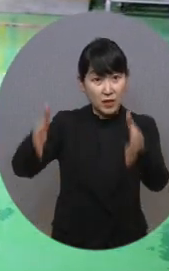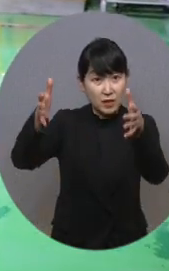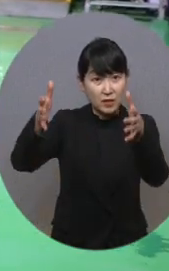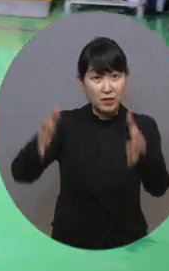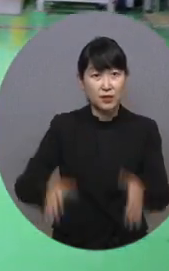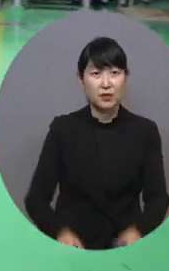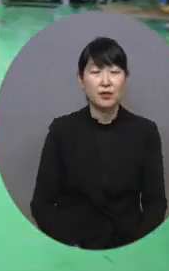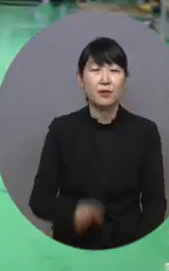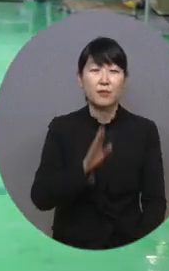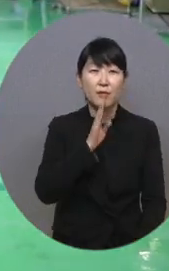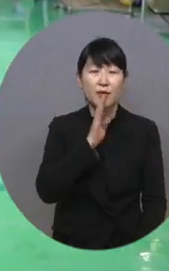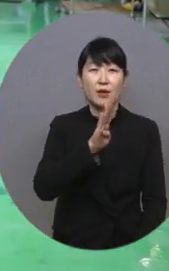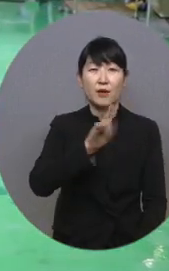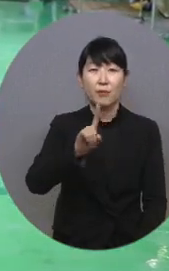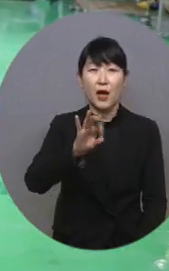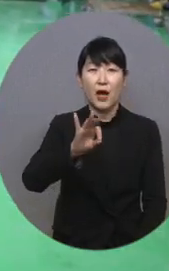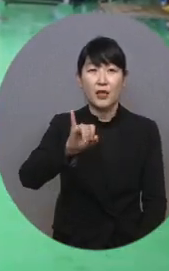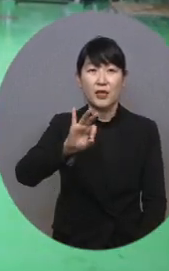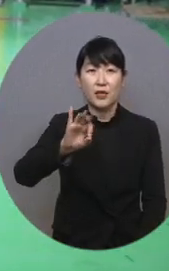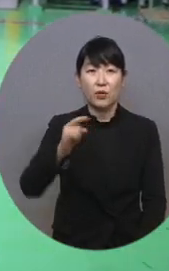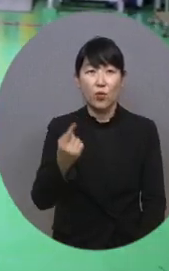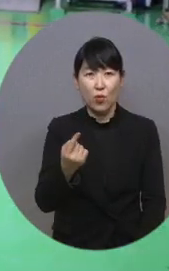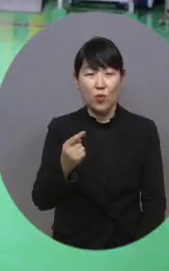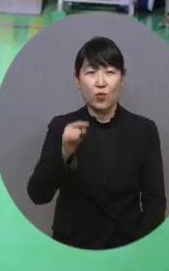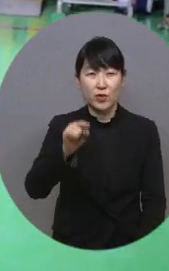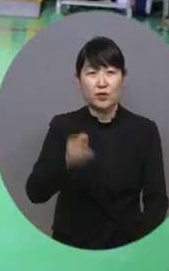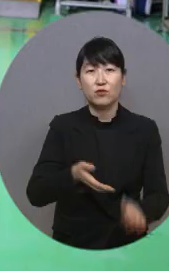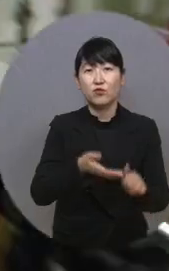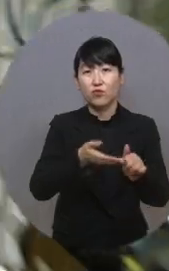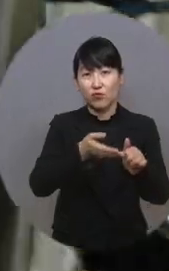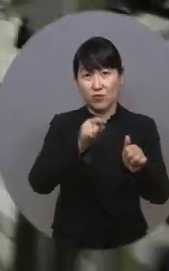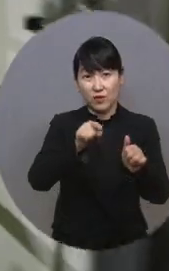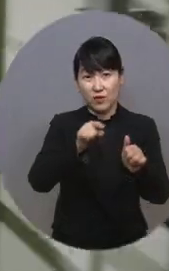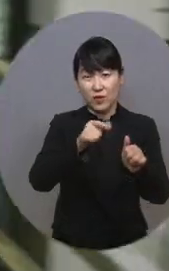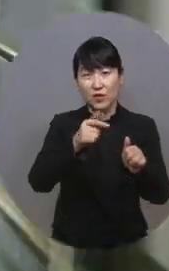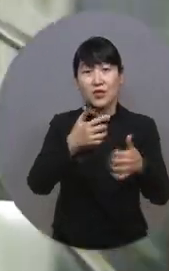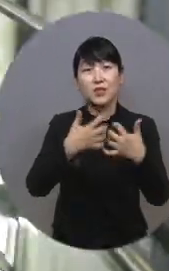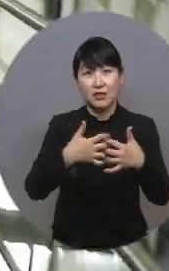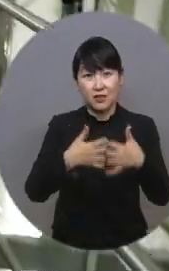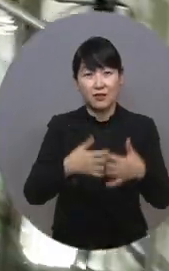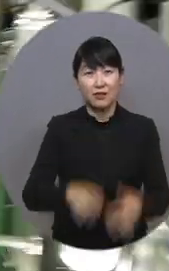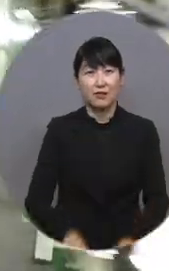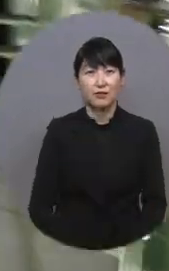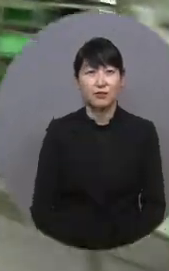바이오 리액터라 그래서 바이오... 생물 반응기라고 합니다. 정식. 생물 반응기요? 예. 엄청 신기한데요.